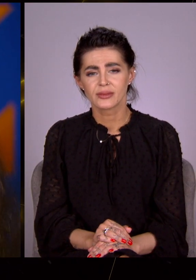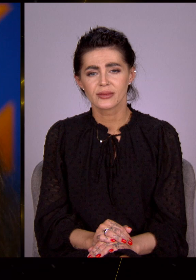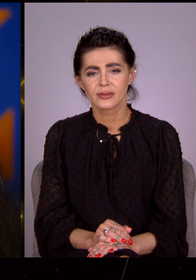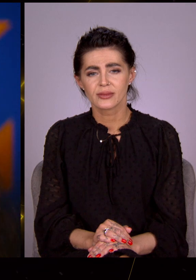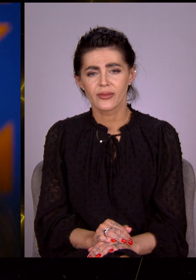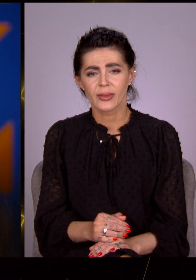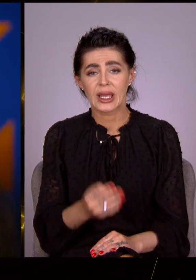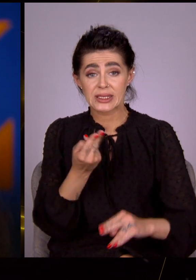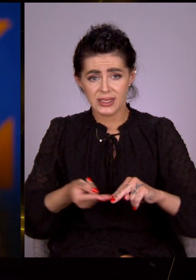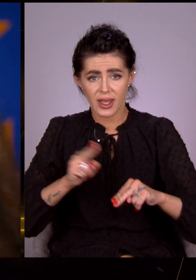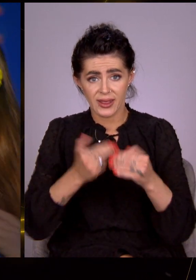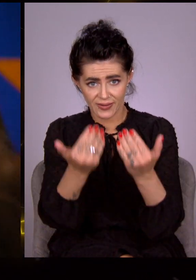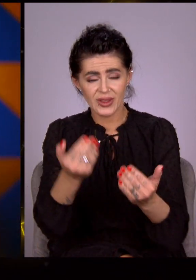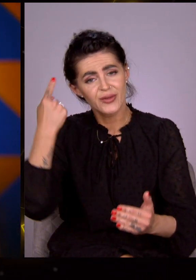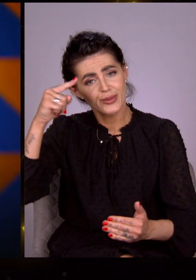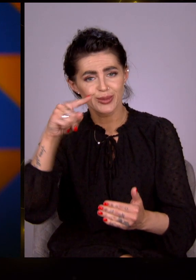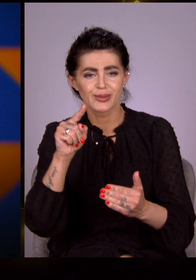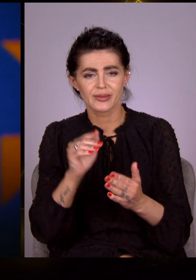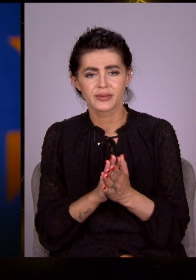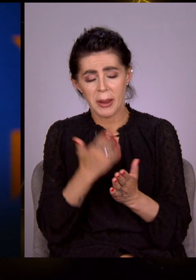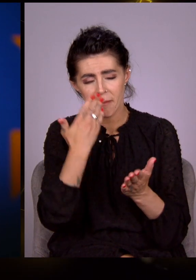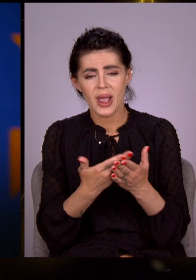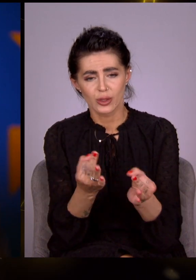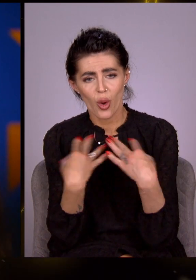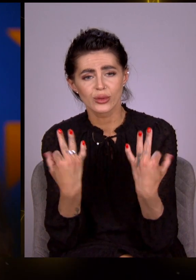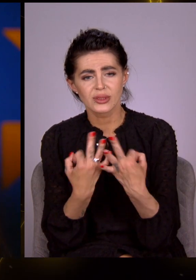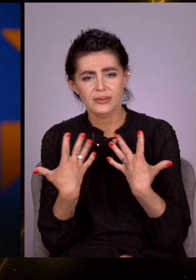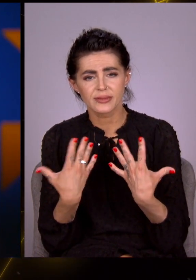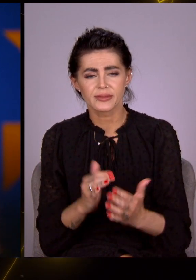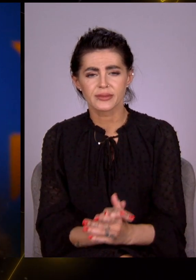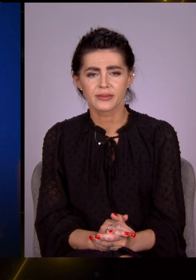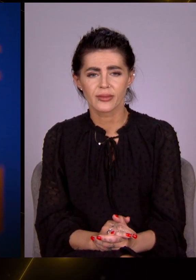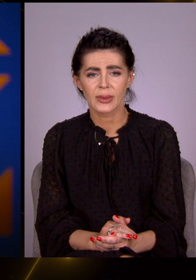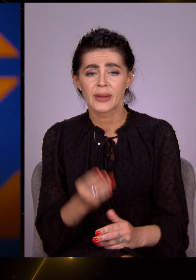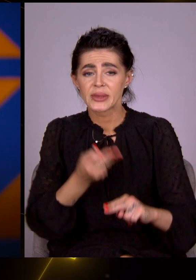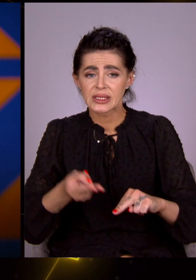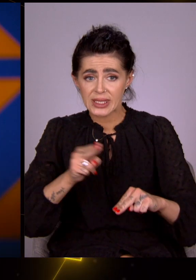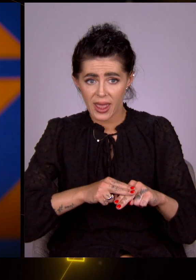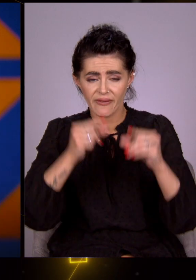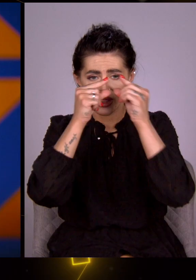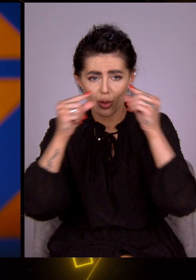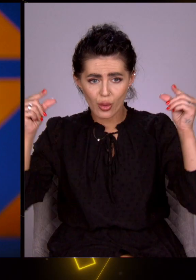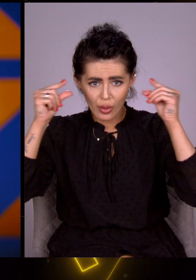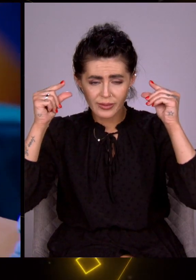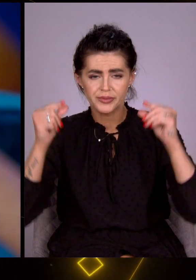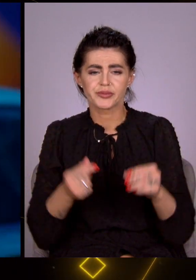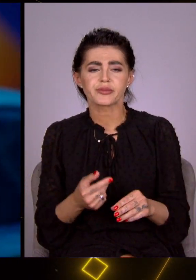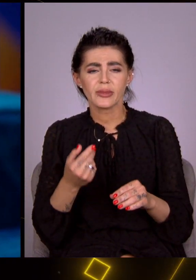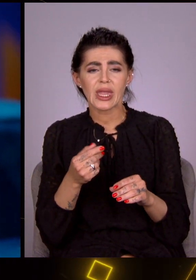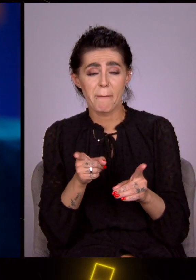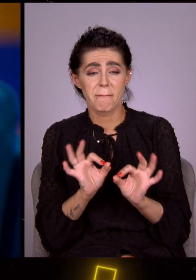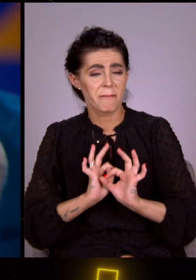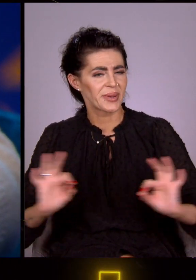Це твій дизайн? Угу. Покажи, розкажи. Оцей віночок з такими бубками прикольними, і